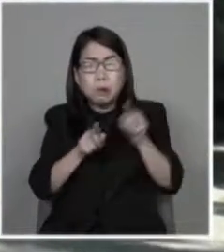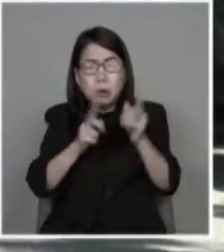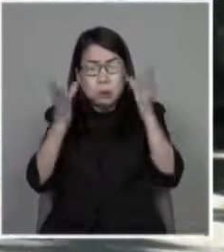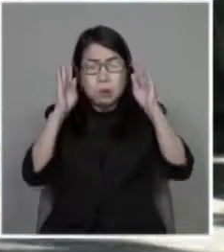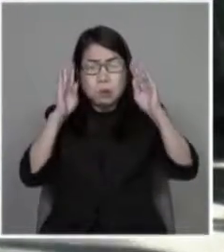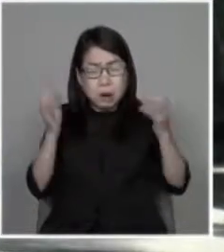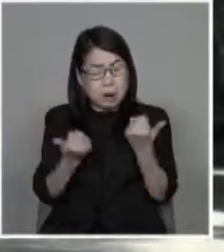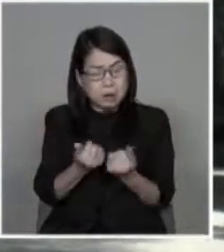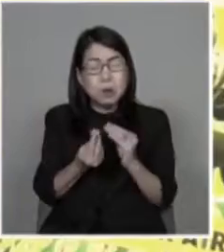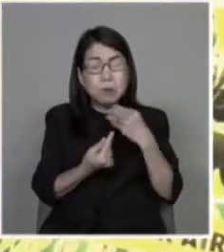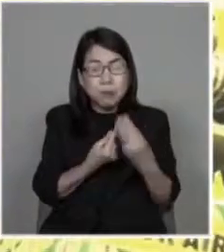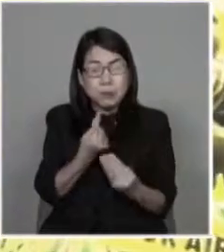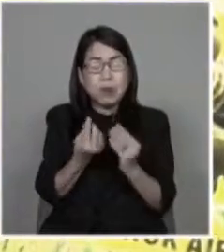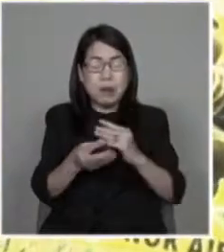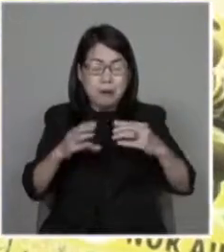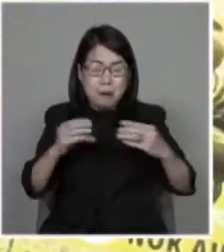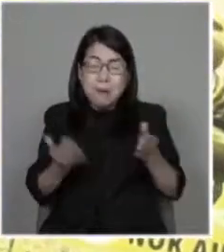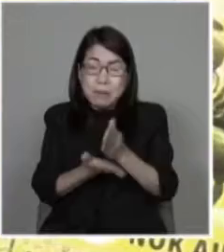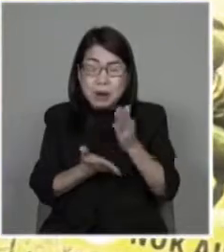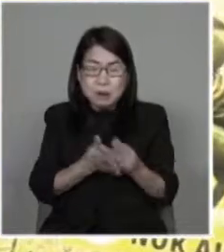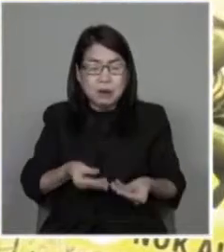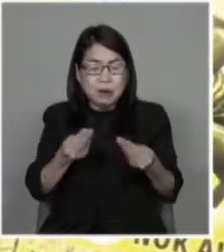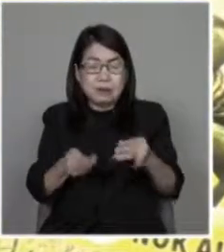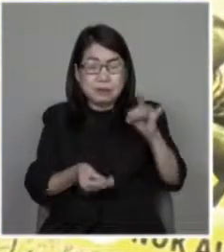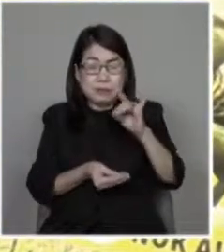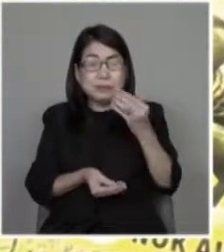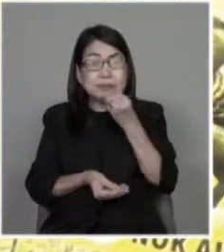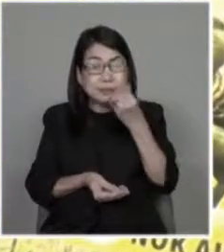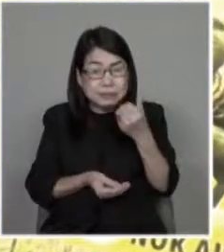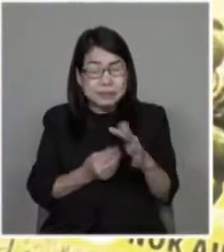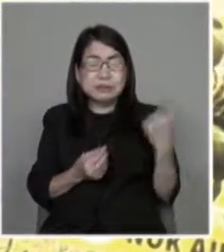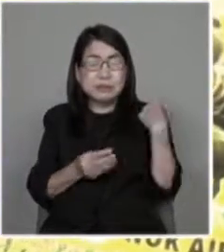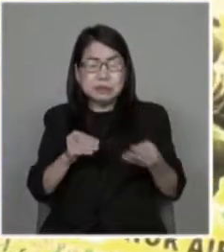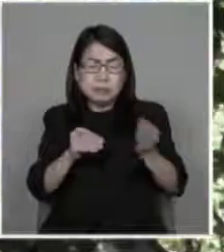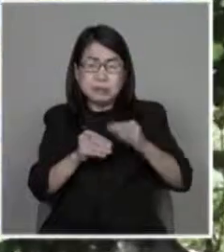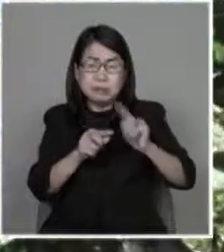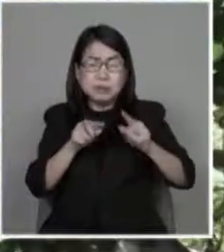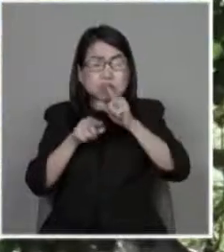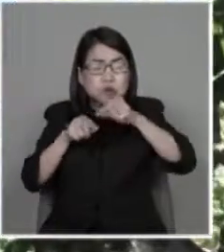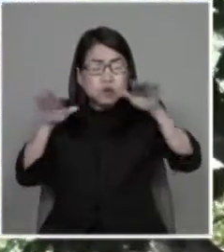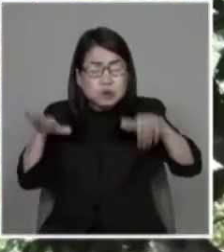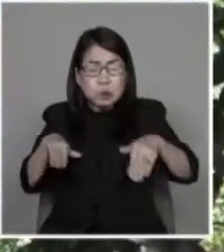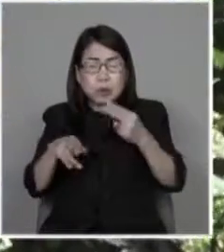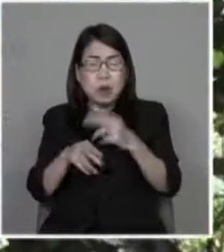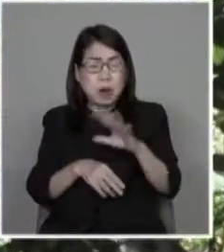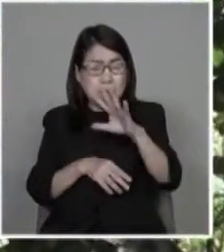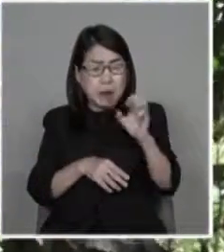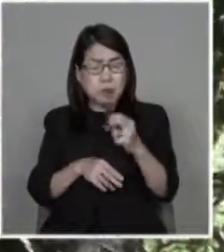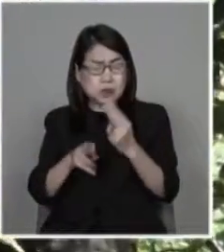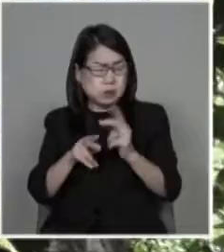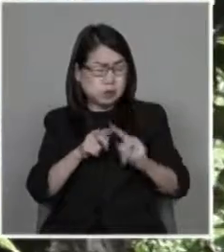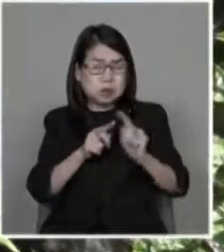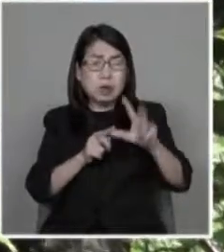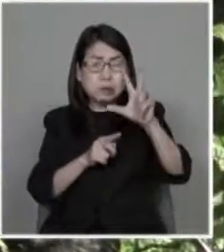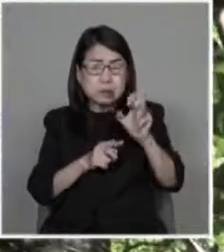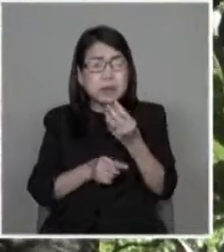ละกอและไม้ผลเป็นอาหารของสัตว์เพิ่มเติมให้แก่นกกว่า500ตัวจำนวน300กว่าชนิดให้อาหารได้กินตามธรรมชา